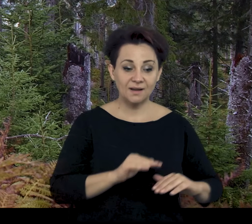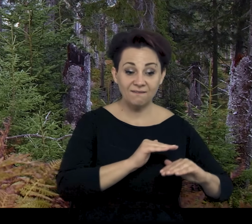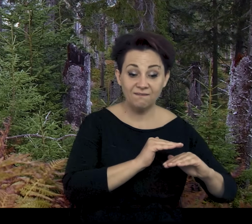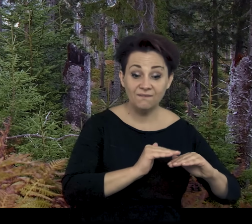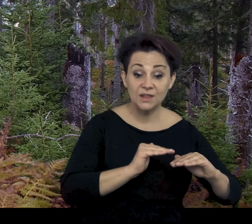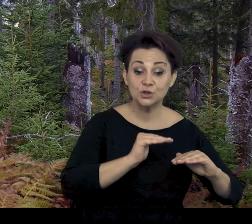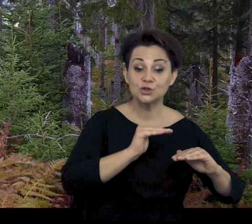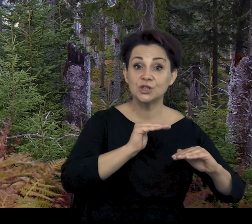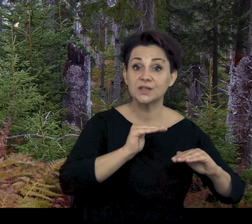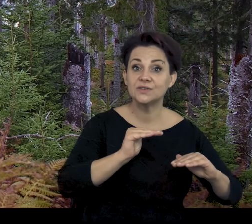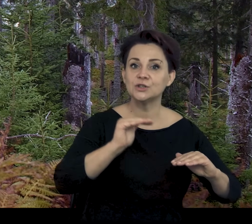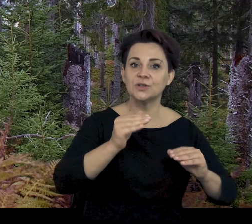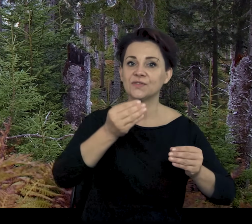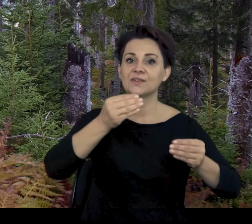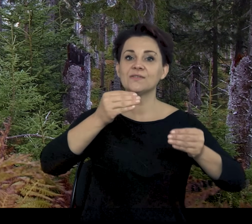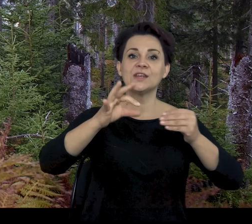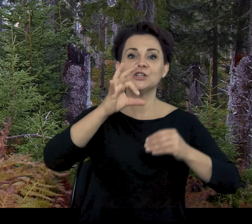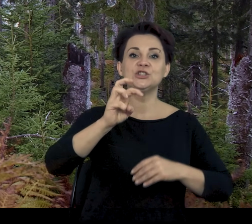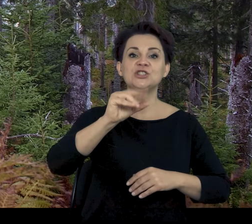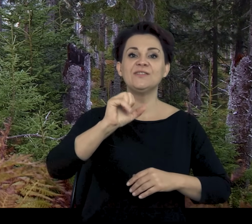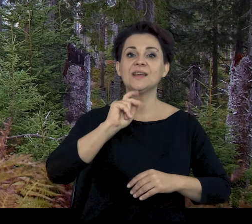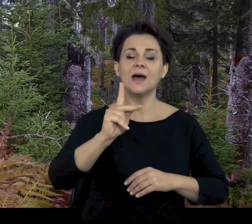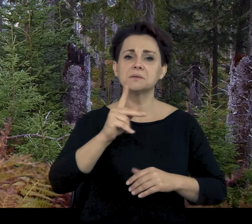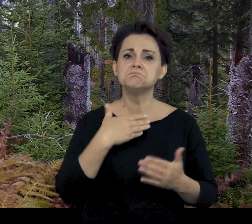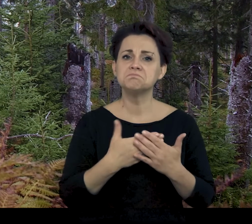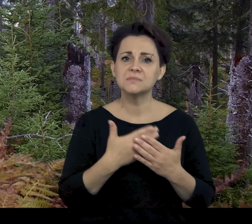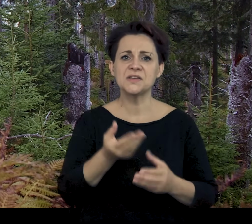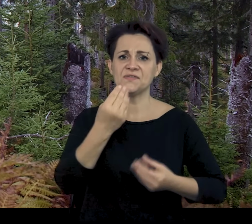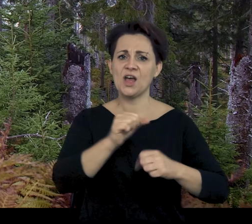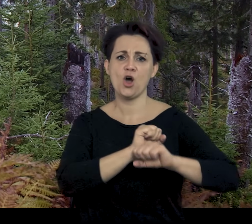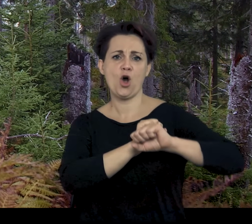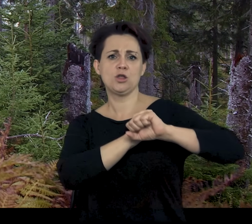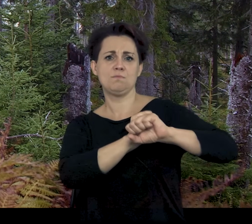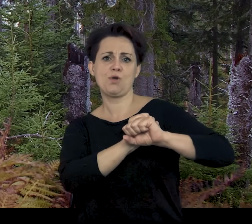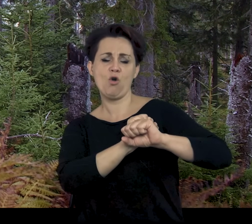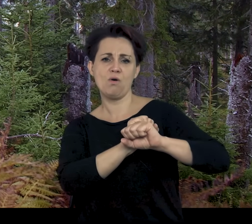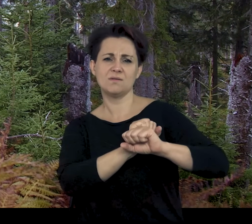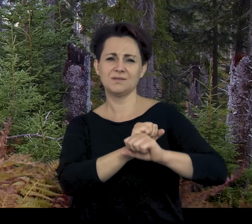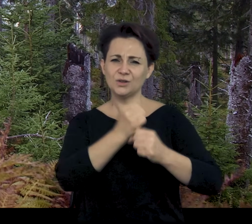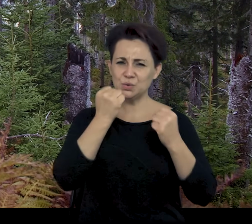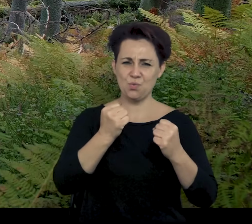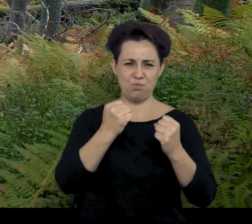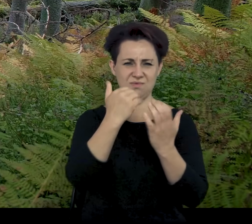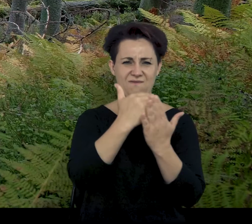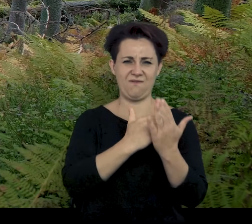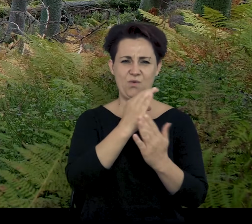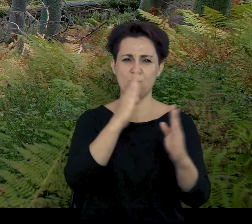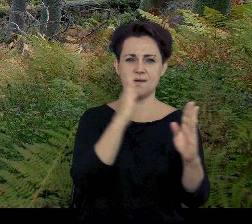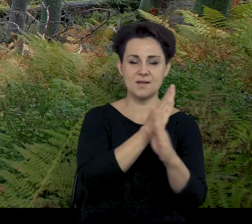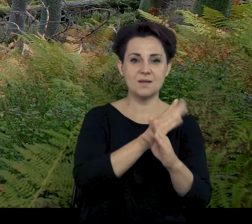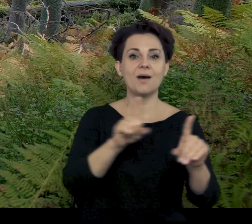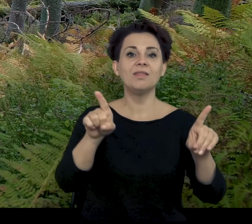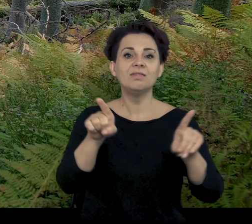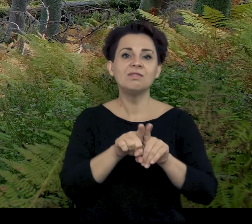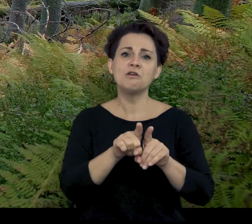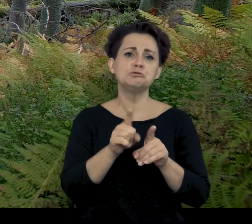Im wyżej, tym więcej świerka w związku z jego znacznie większą odpornością na trudne warunki klimatyczne